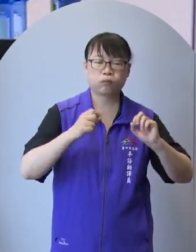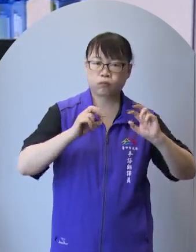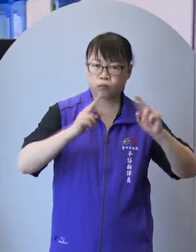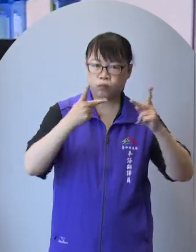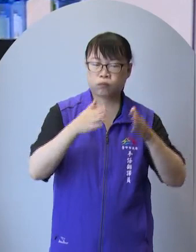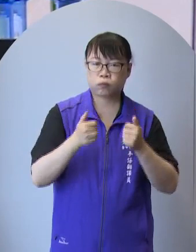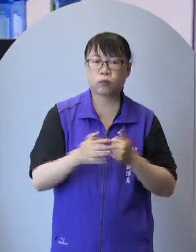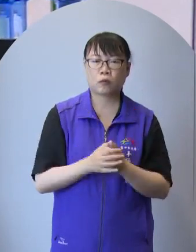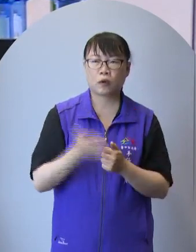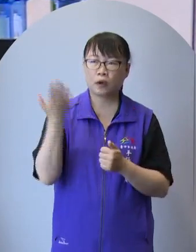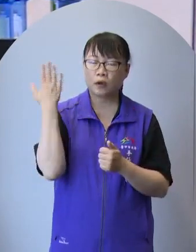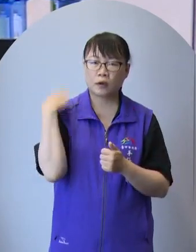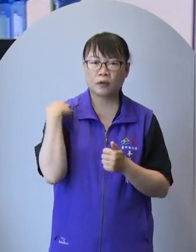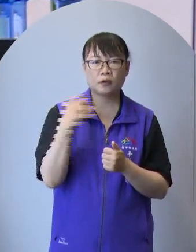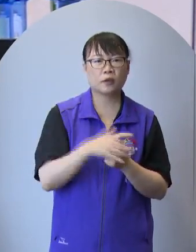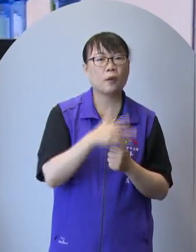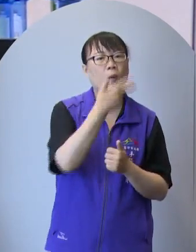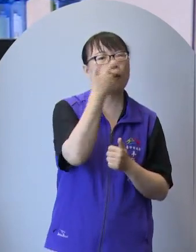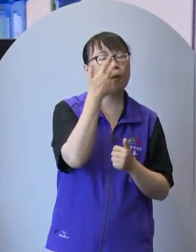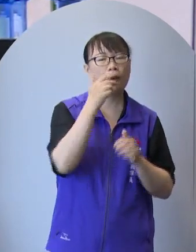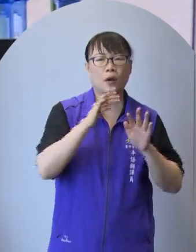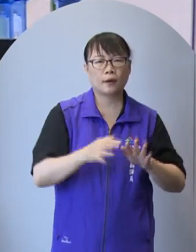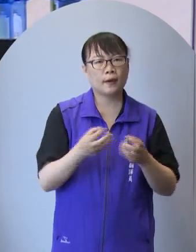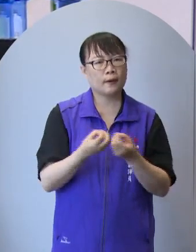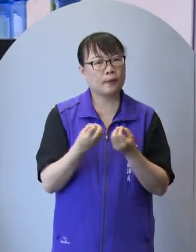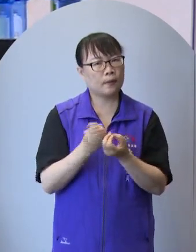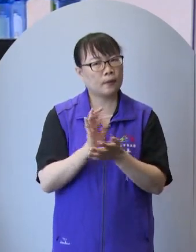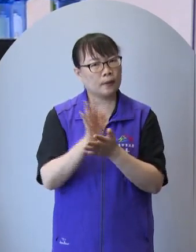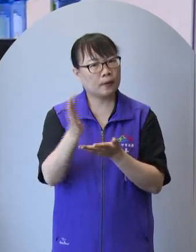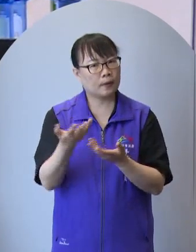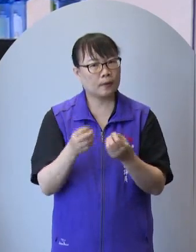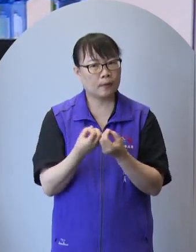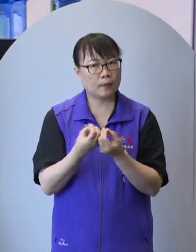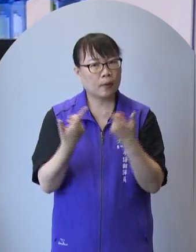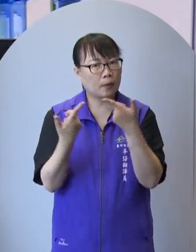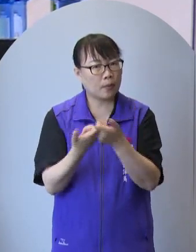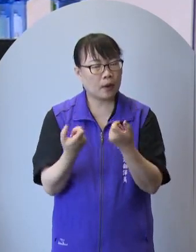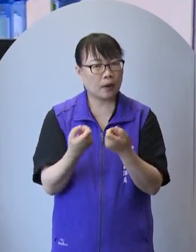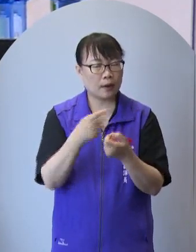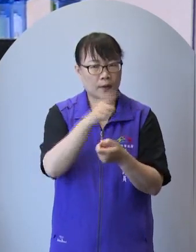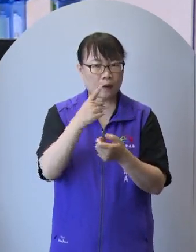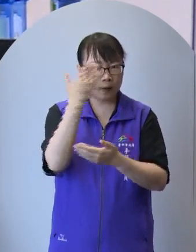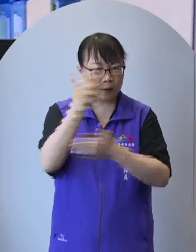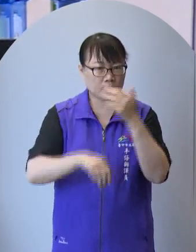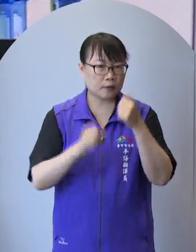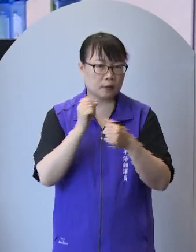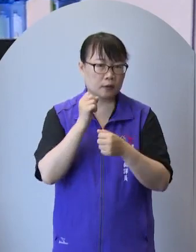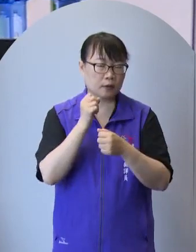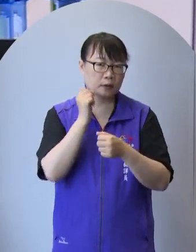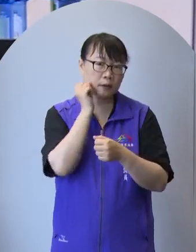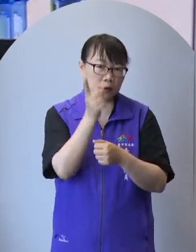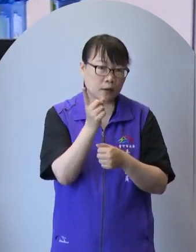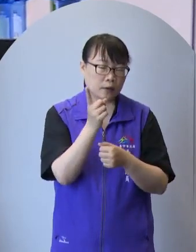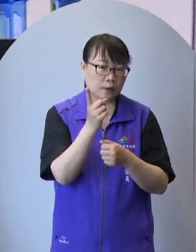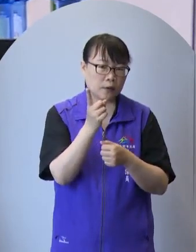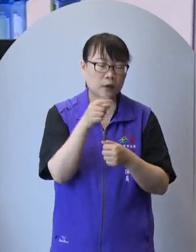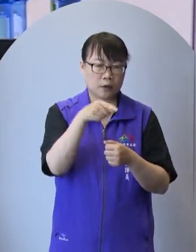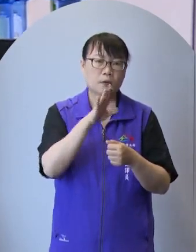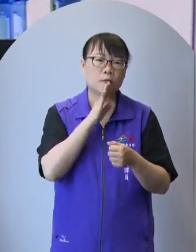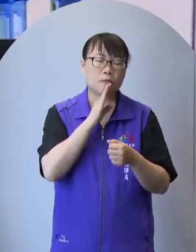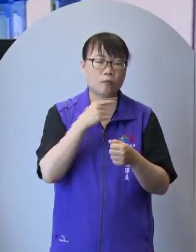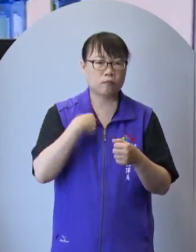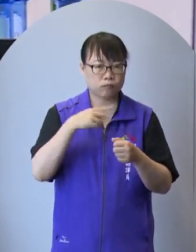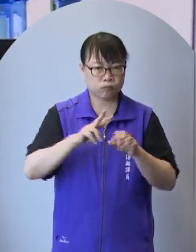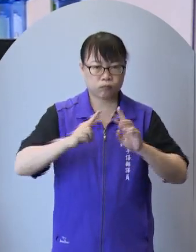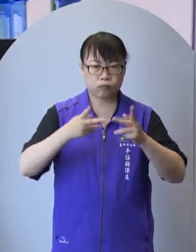方便哈，那未来怎么因应大家都要有所准备，还剩一个月的时间哈，这就是我们今天安排专案报告的目